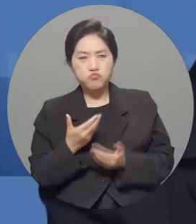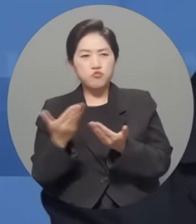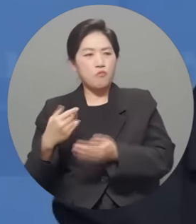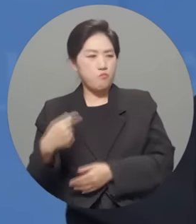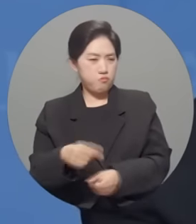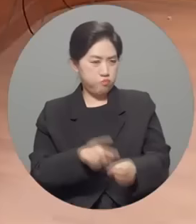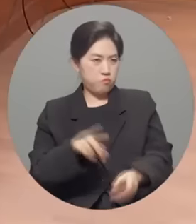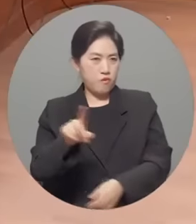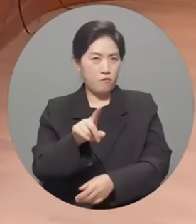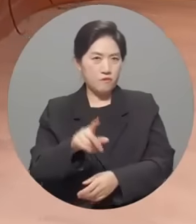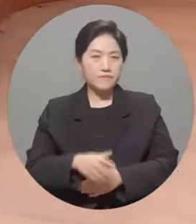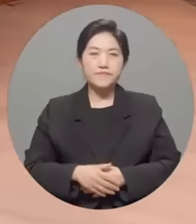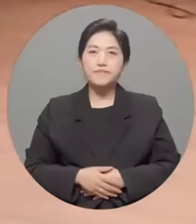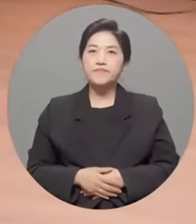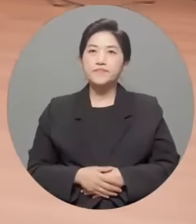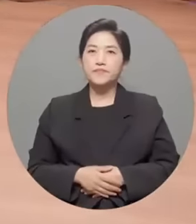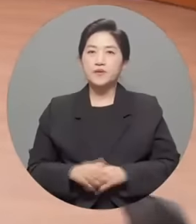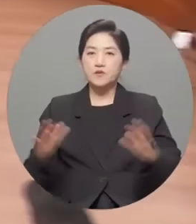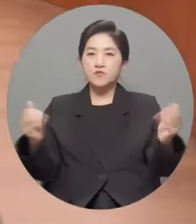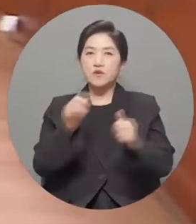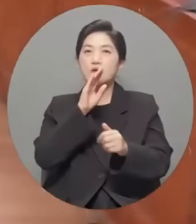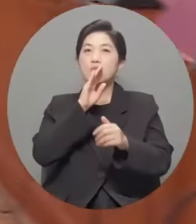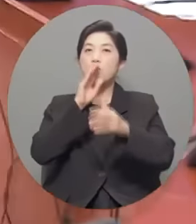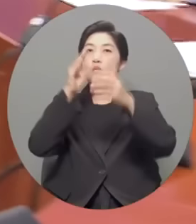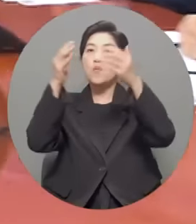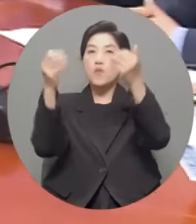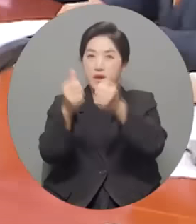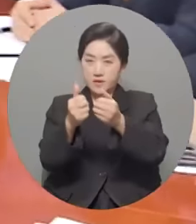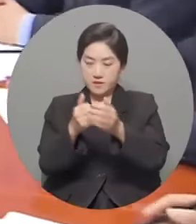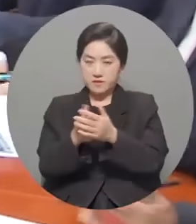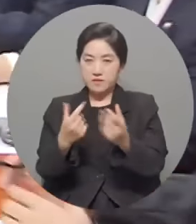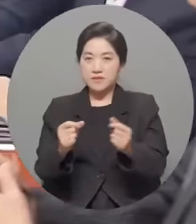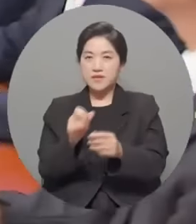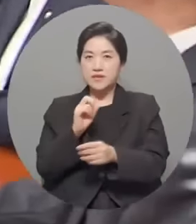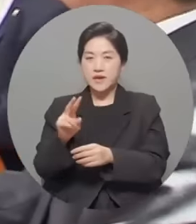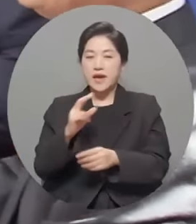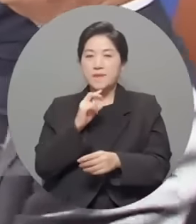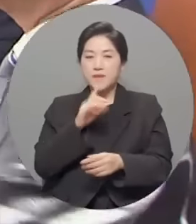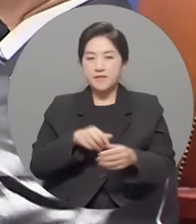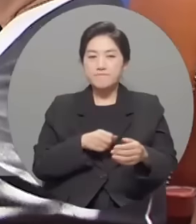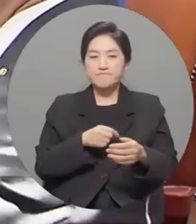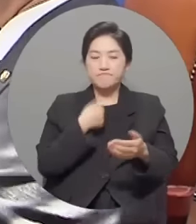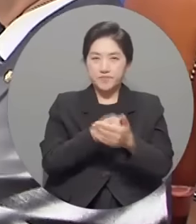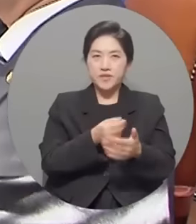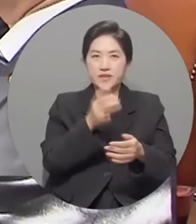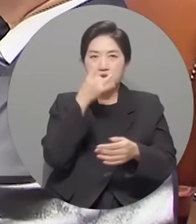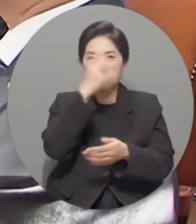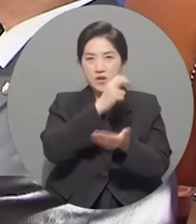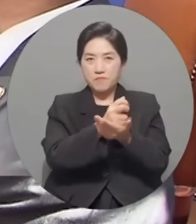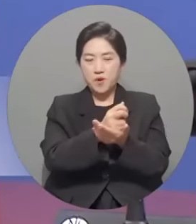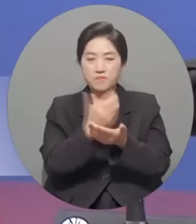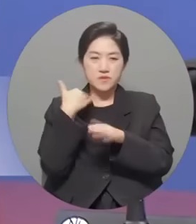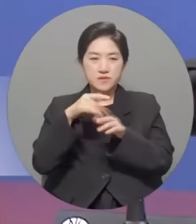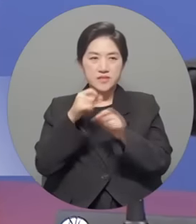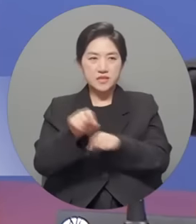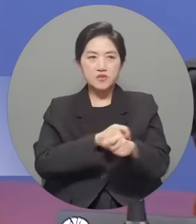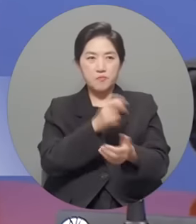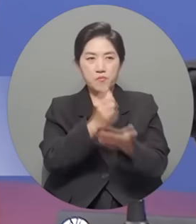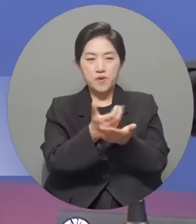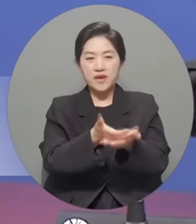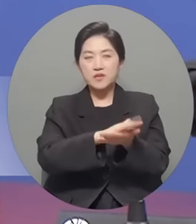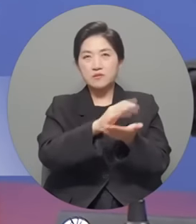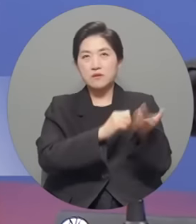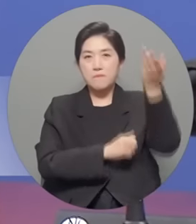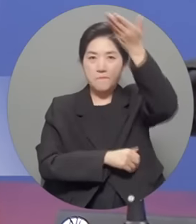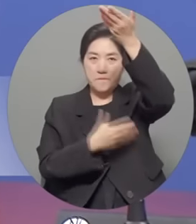아닙니까? 국회 본회의에는 이미 역시 야당 단독으로 처리한 양곡관리법, 전세사기특별법 개정안이